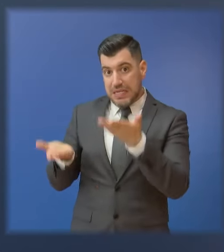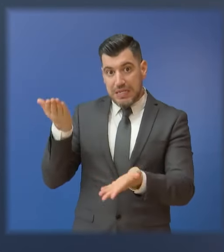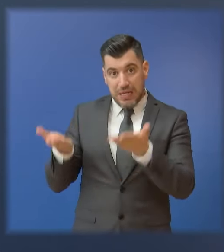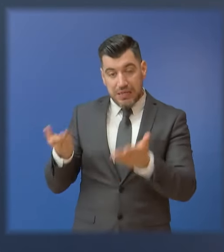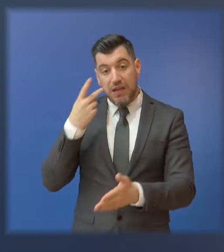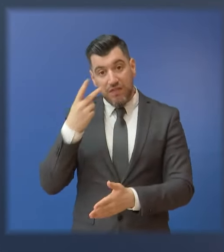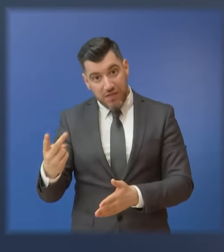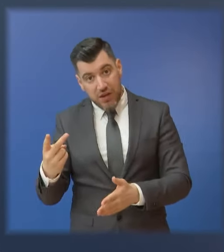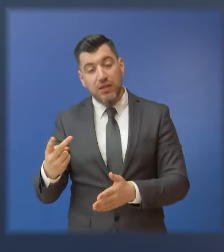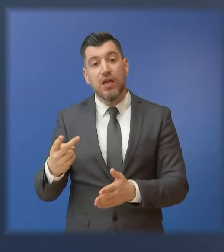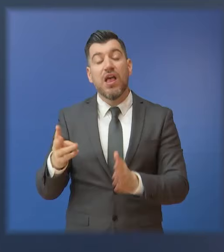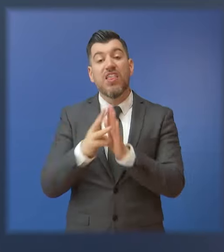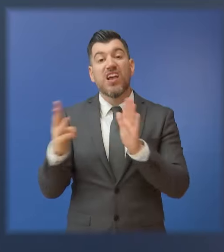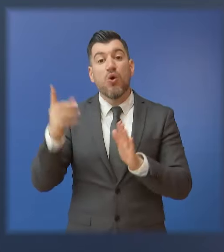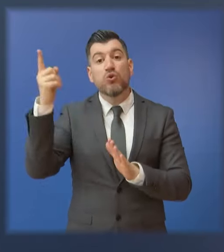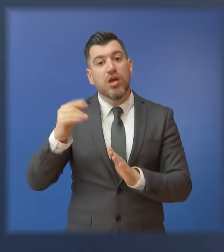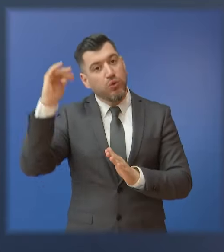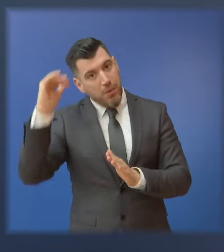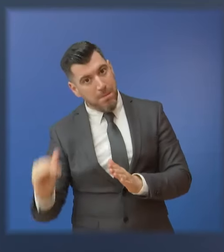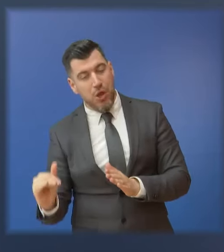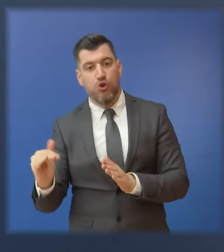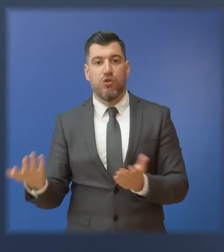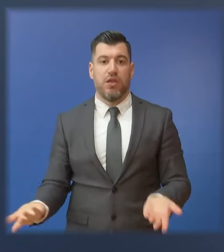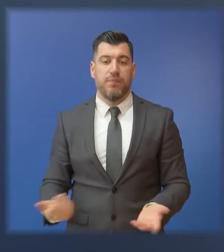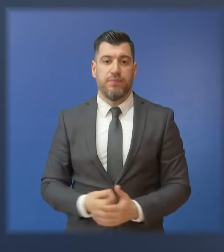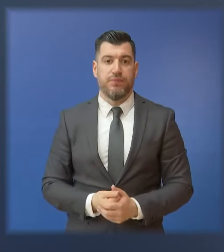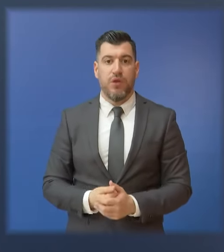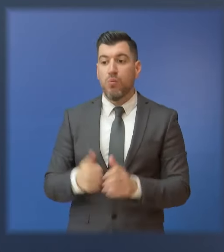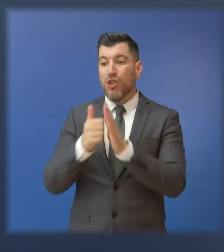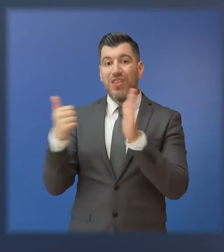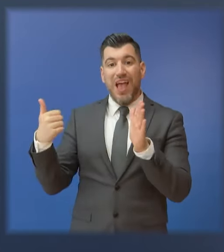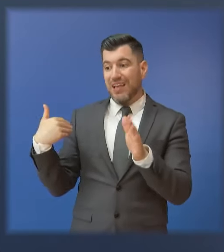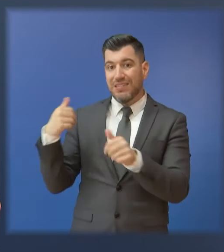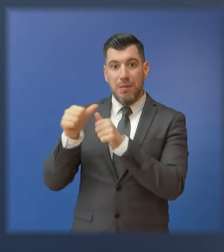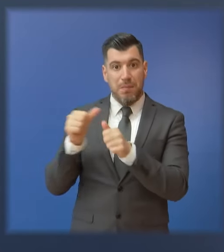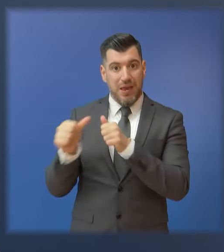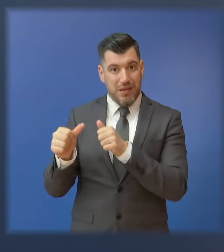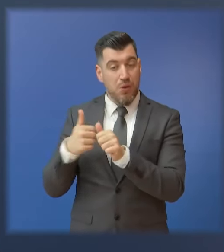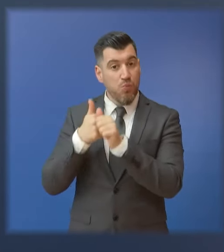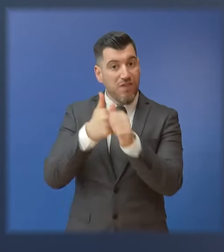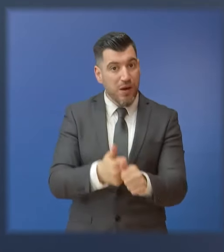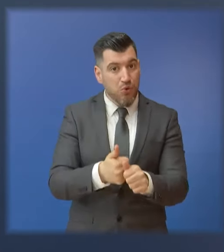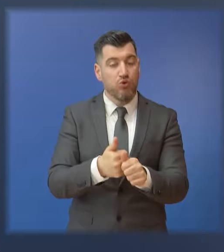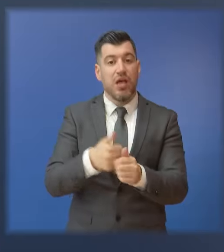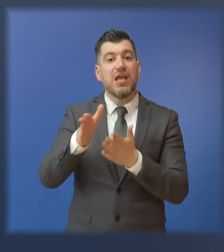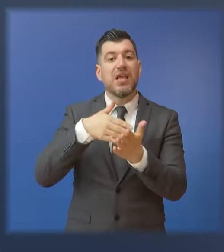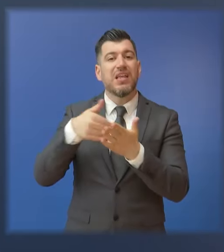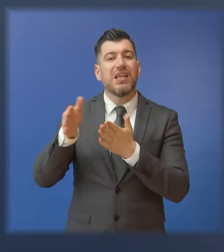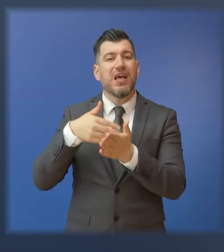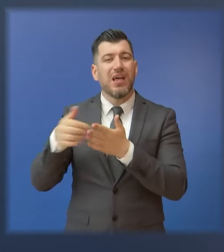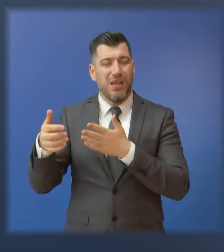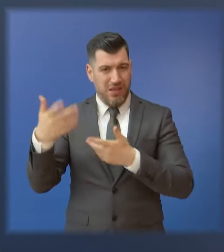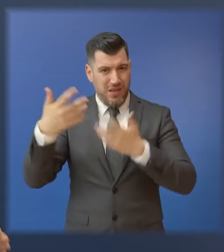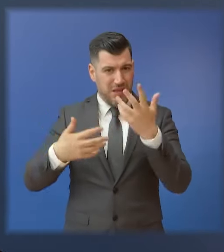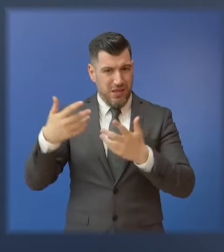ποσοστό 18% κάτω άρα μέσα σε 6 μήνες εφαρμογής από τον ιανουάριο του